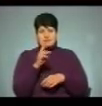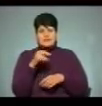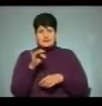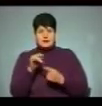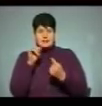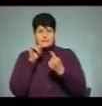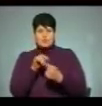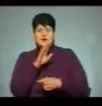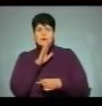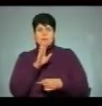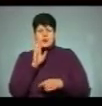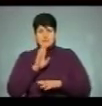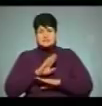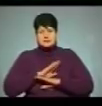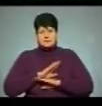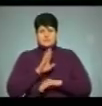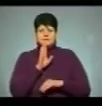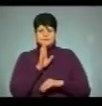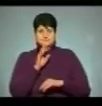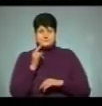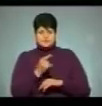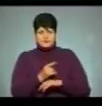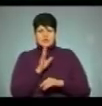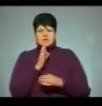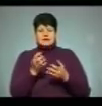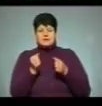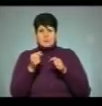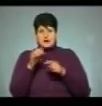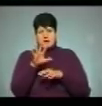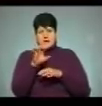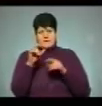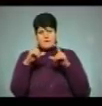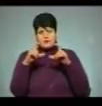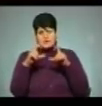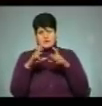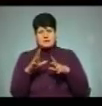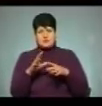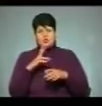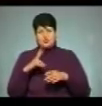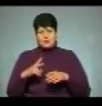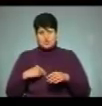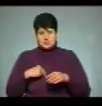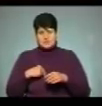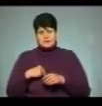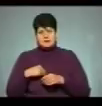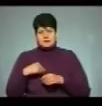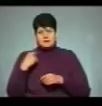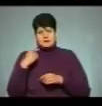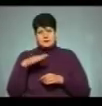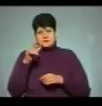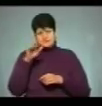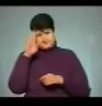мати загиблої Євгенії Курдупель. Жінка тримає у руках портрет доньки. Підсудні ховають обличчя від